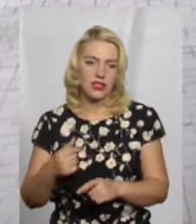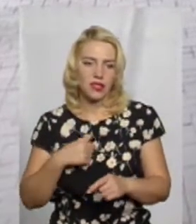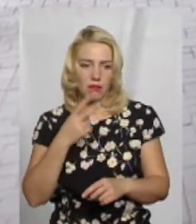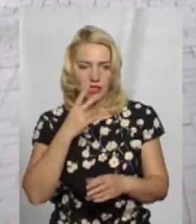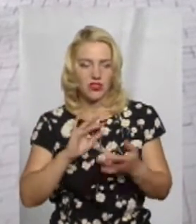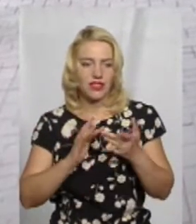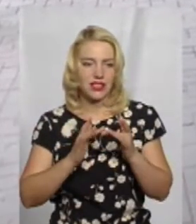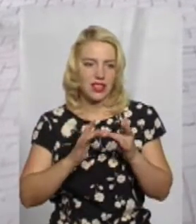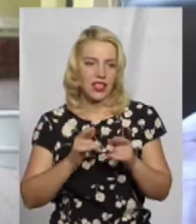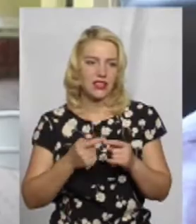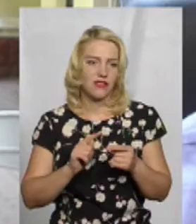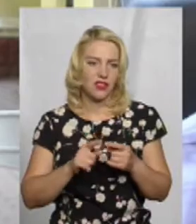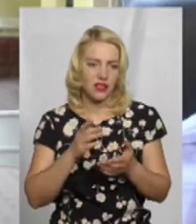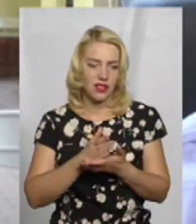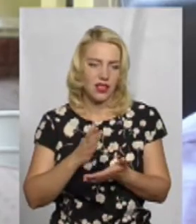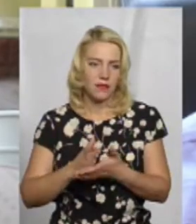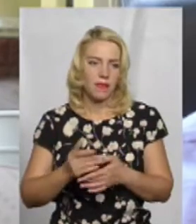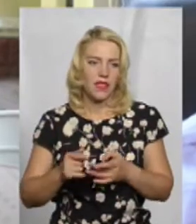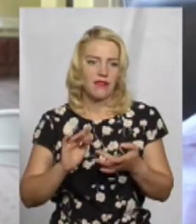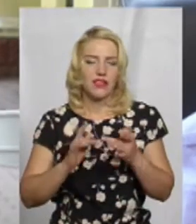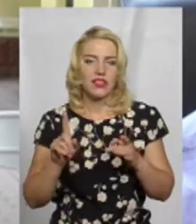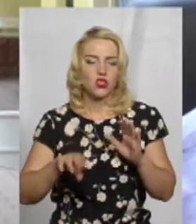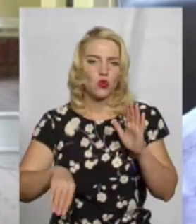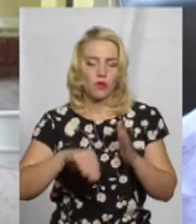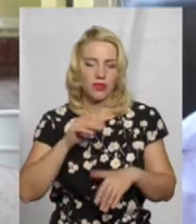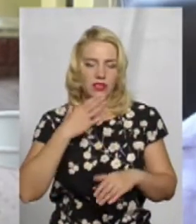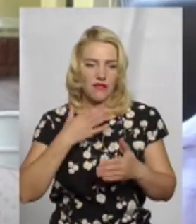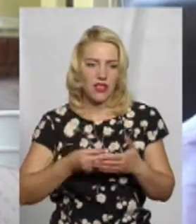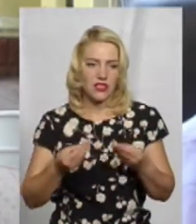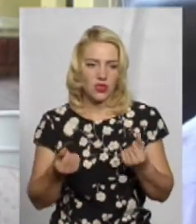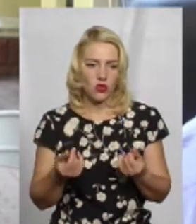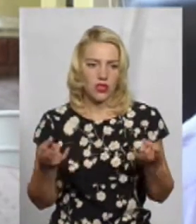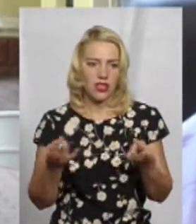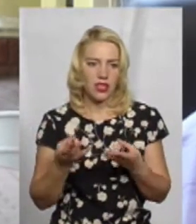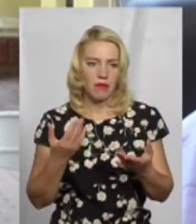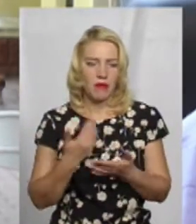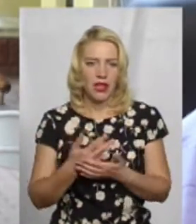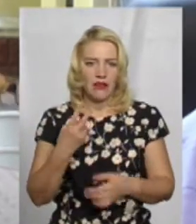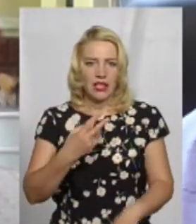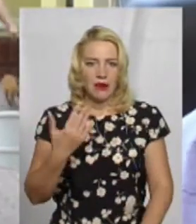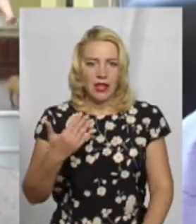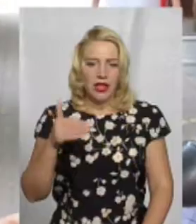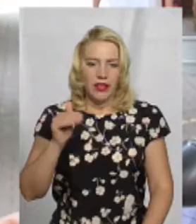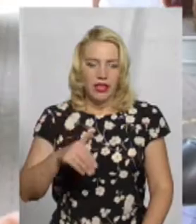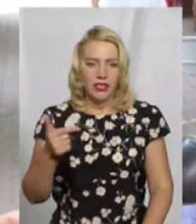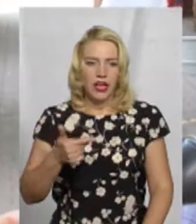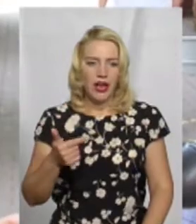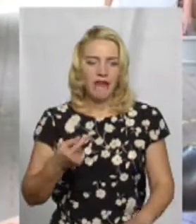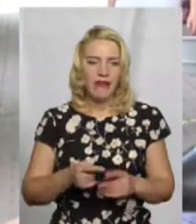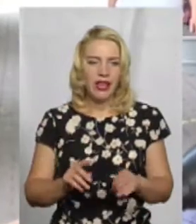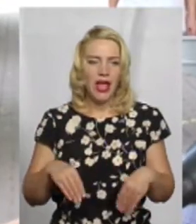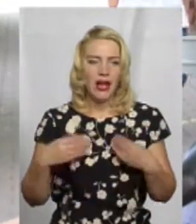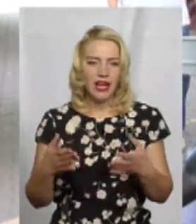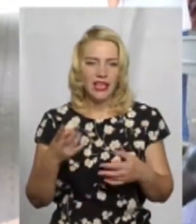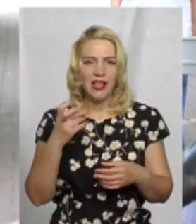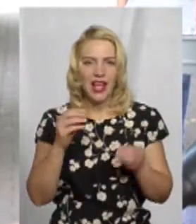є. Ну, в інтернеті, щоб його купити за власні кошти, це треба приблизно 25 тисяч гривень. І видається він